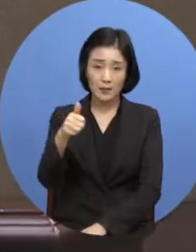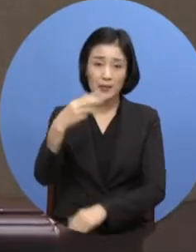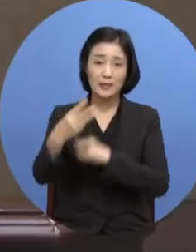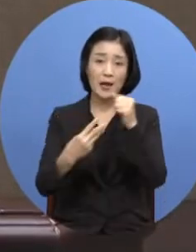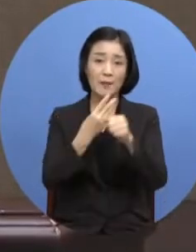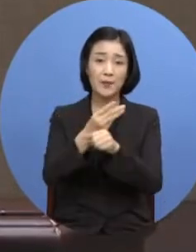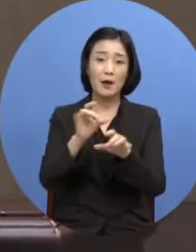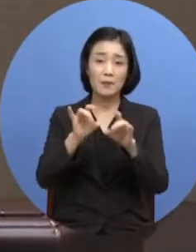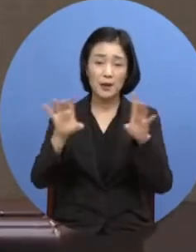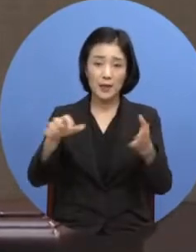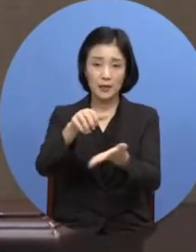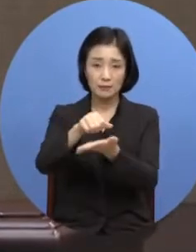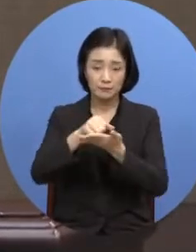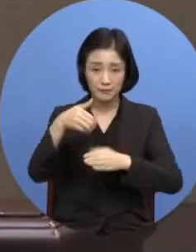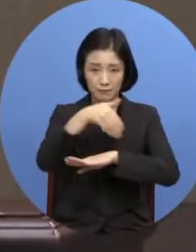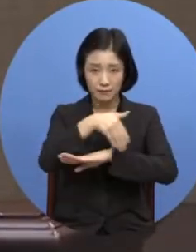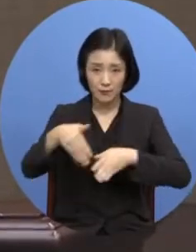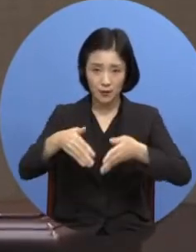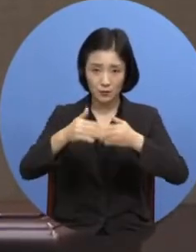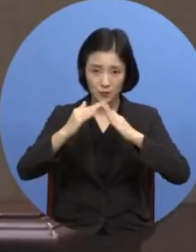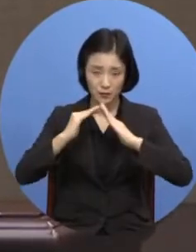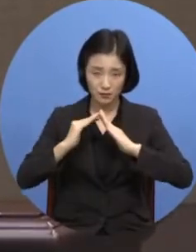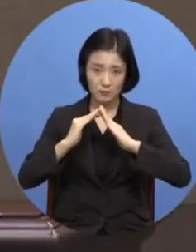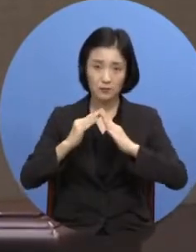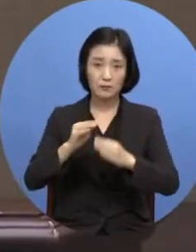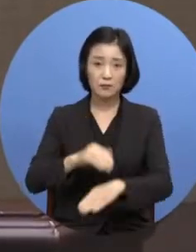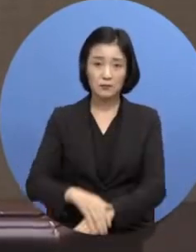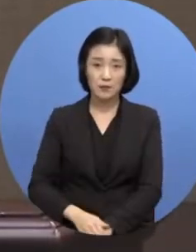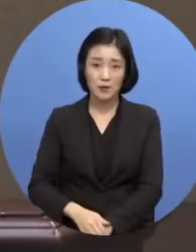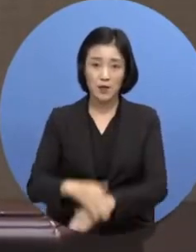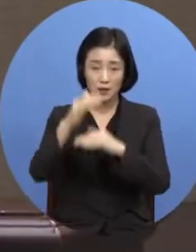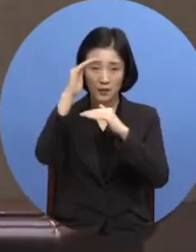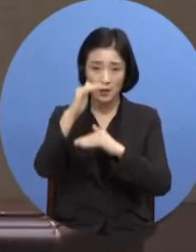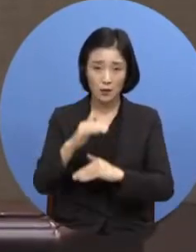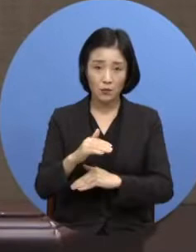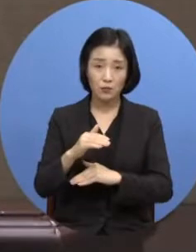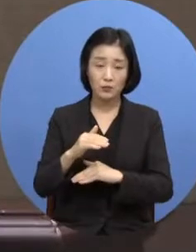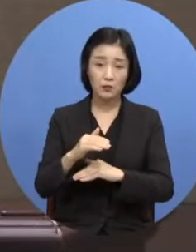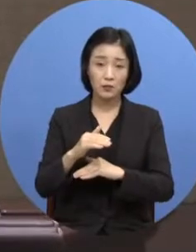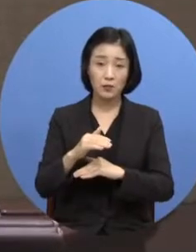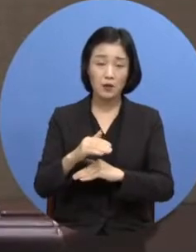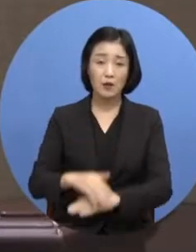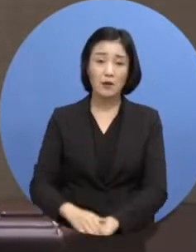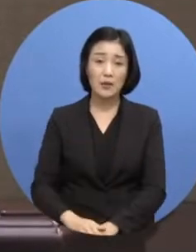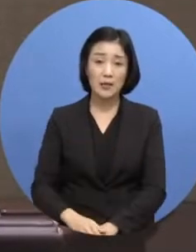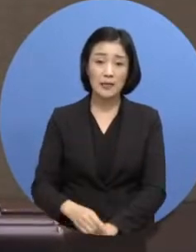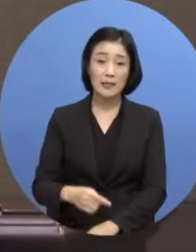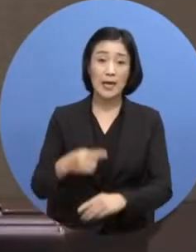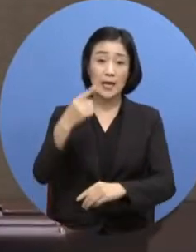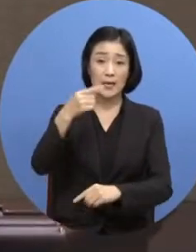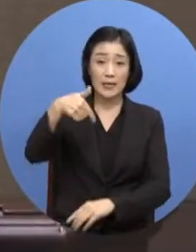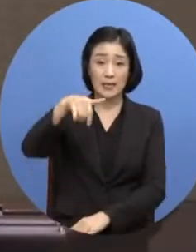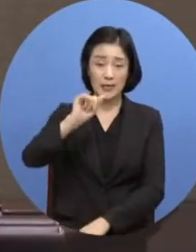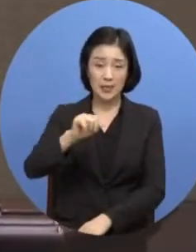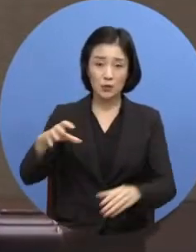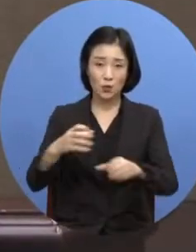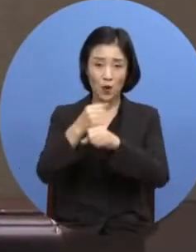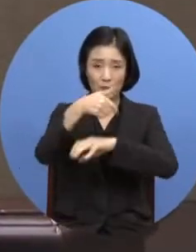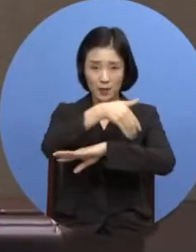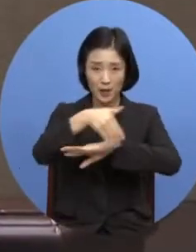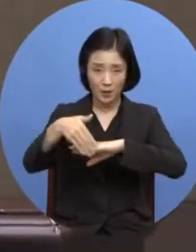시행하는 계획입니다. 2018년부터 2020년까지 시행되었던 제1기 종합계획에